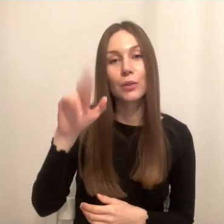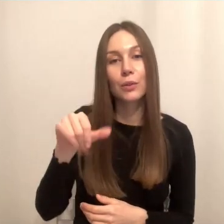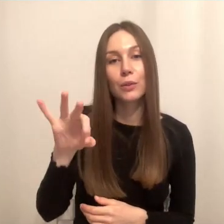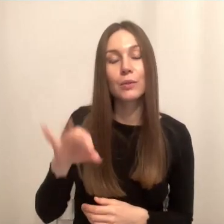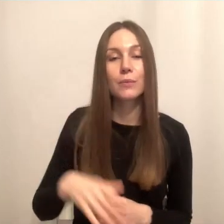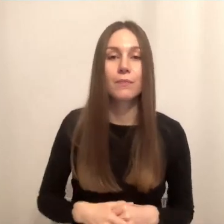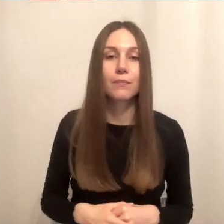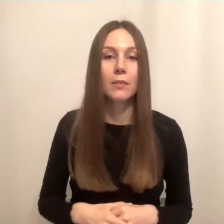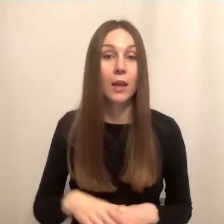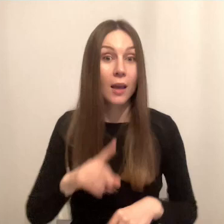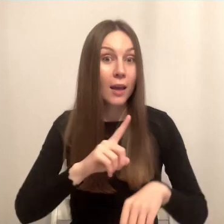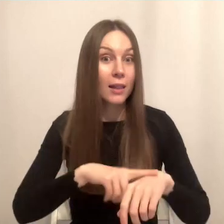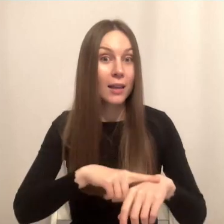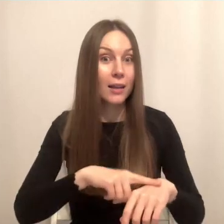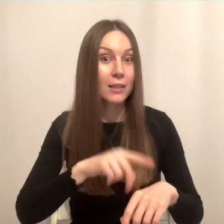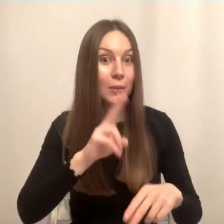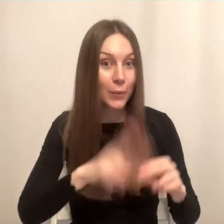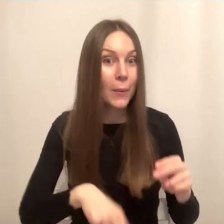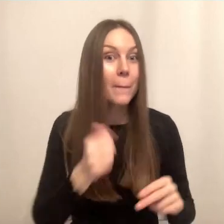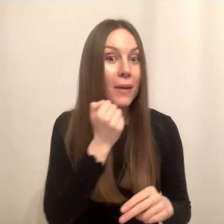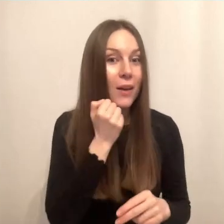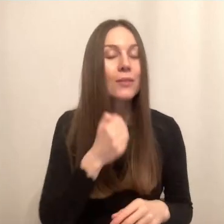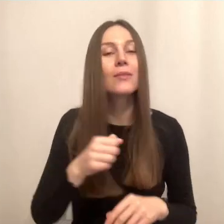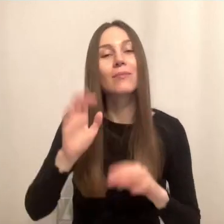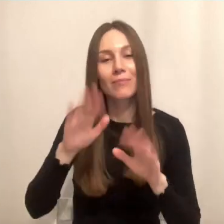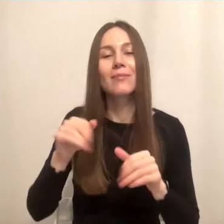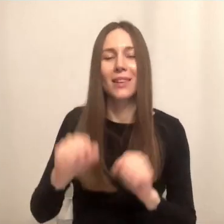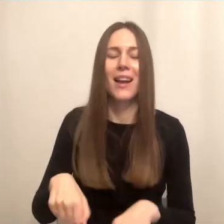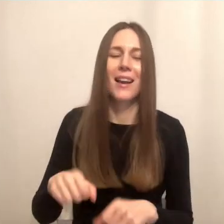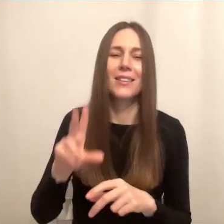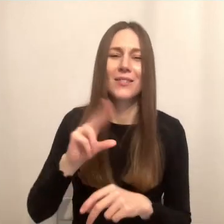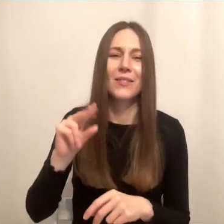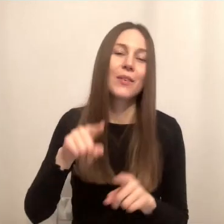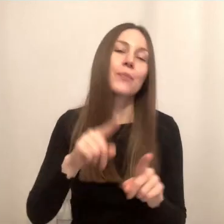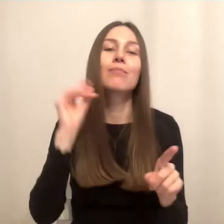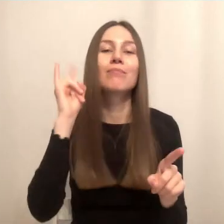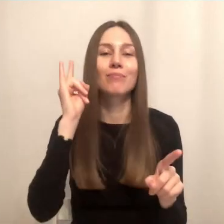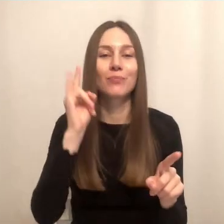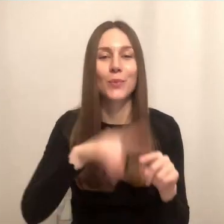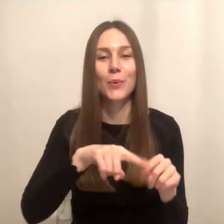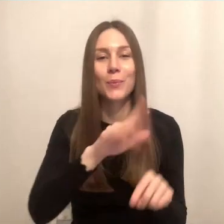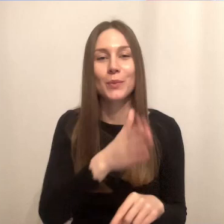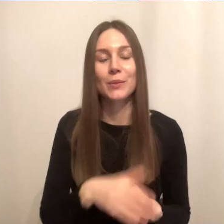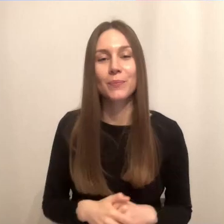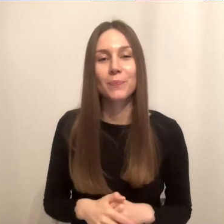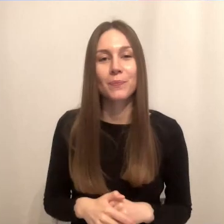Palauks, kol laikas, kad... Sekundėlę, galit kalbėti nieko tokio. Čia tas skambutis. Supratau. Aha.